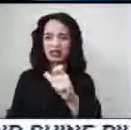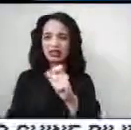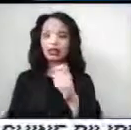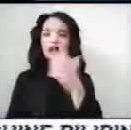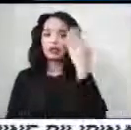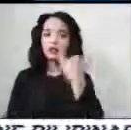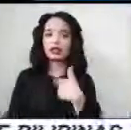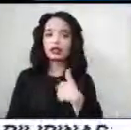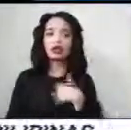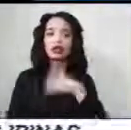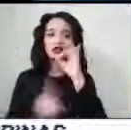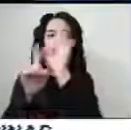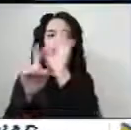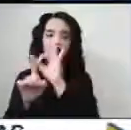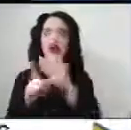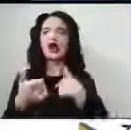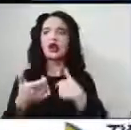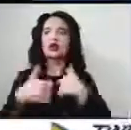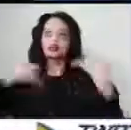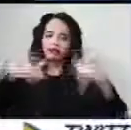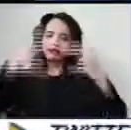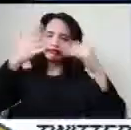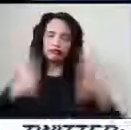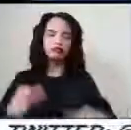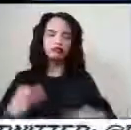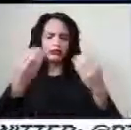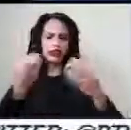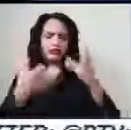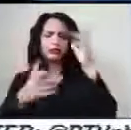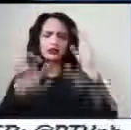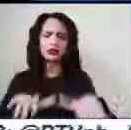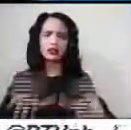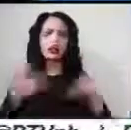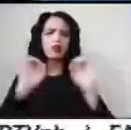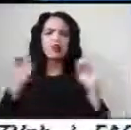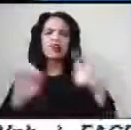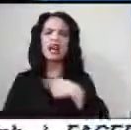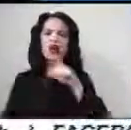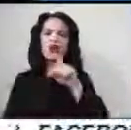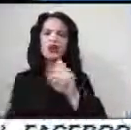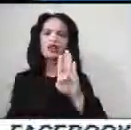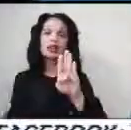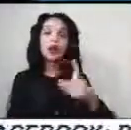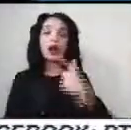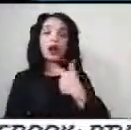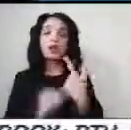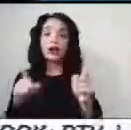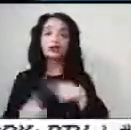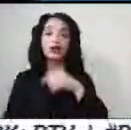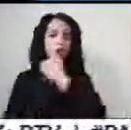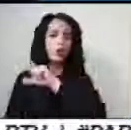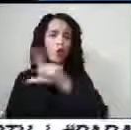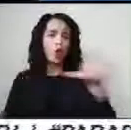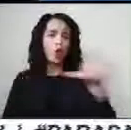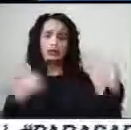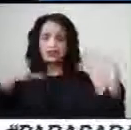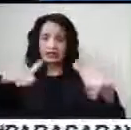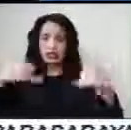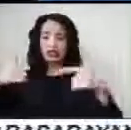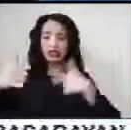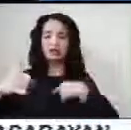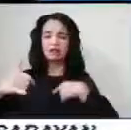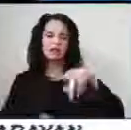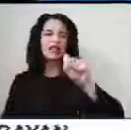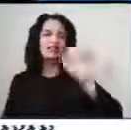Sobrang futuristic design ng PS5. Sobrang excited ako. And yung mga details, yung mga small details niya, texture ng balat niya, yung